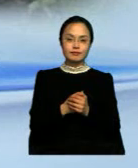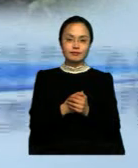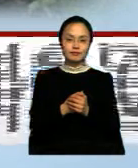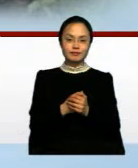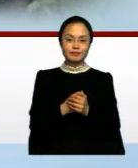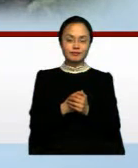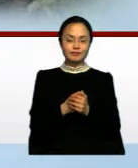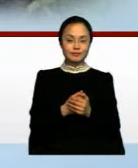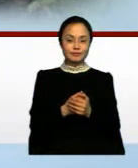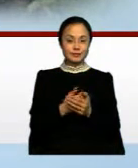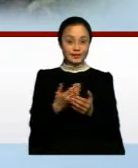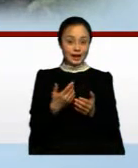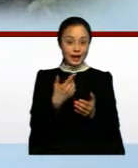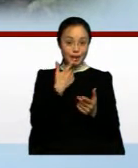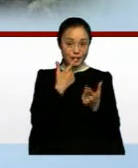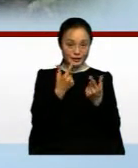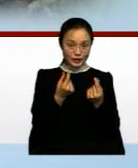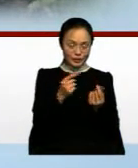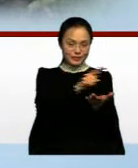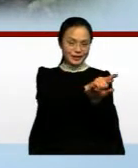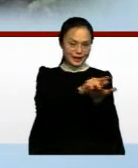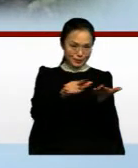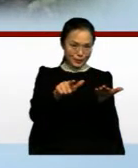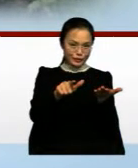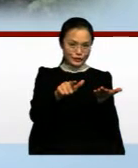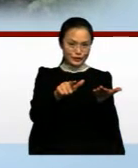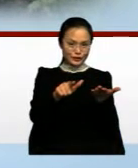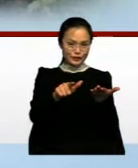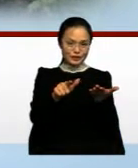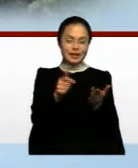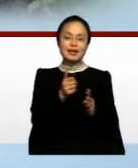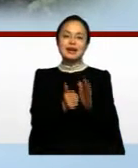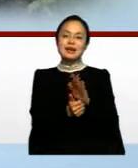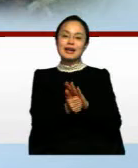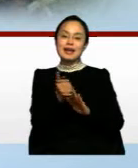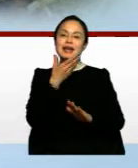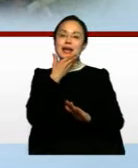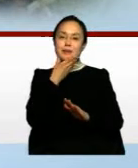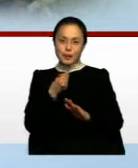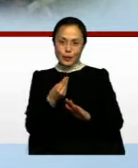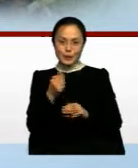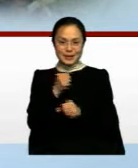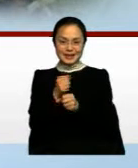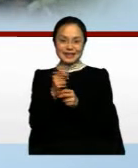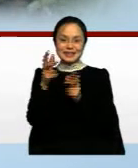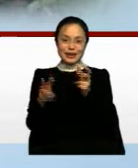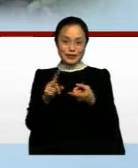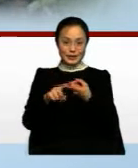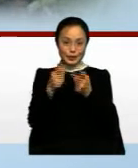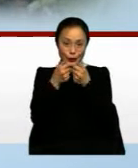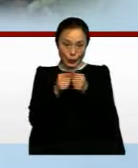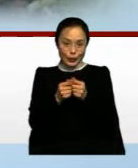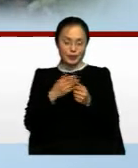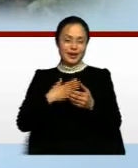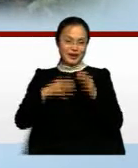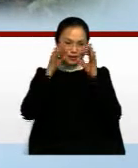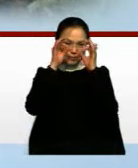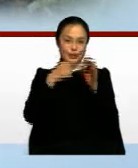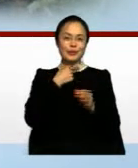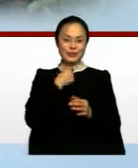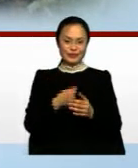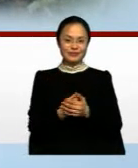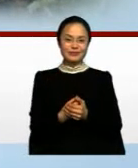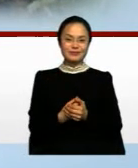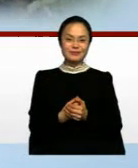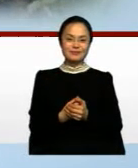네, 앞선 리포트와 관련해 가평군이 추진하고 있는 희복 만들기 사업을 좀 더 자세히 짚어보겠습니다. 계속해서